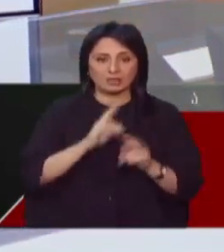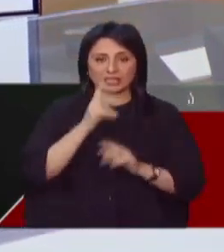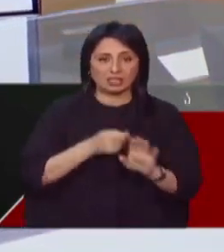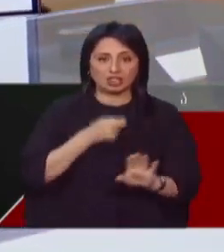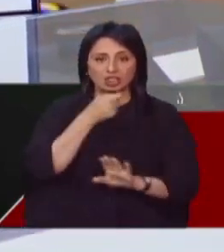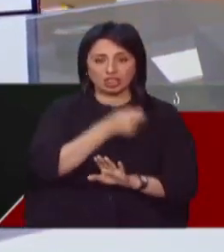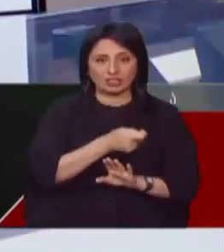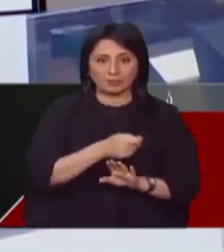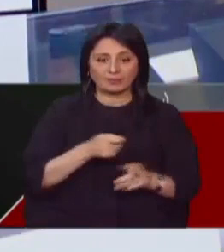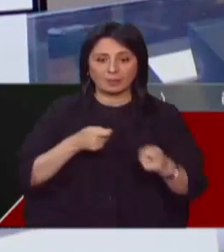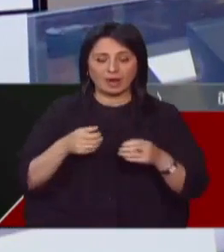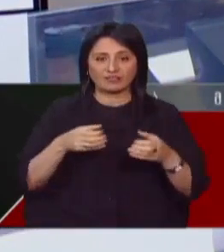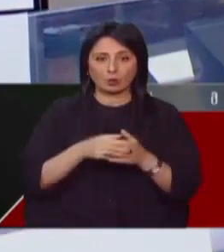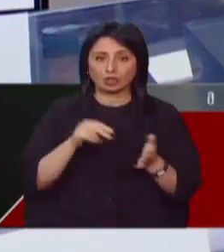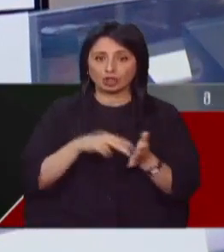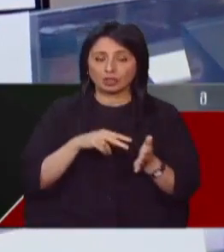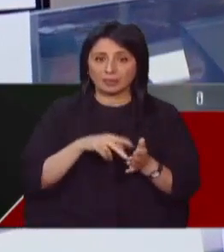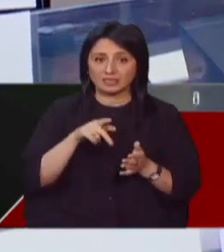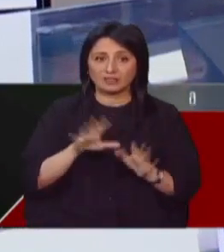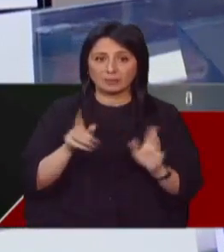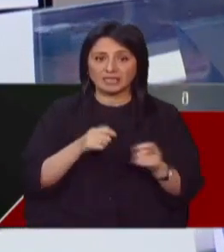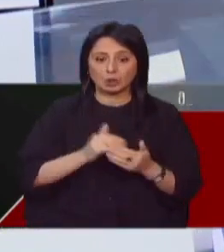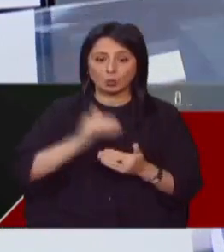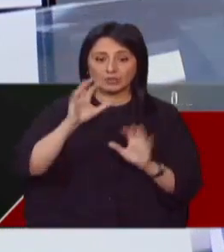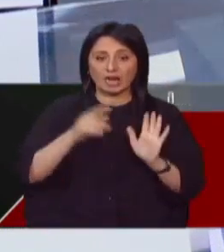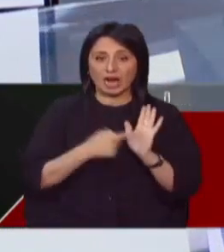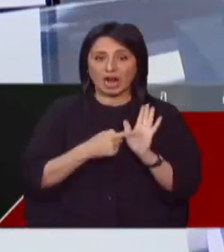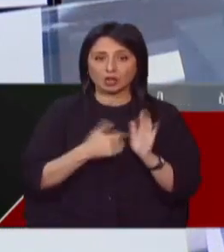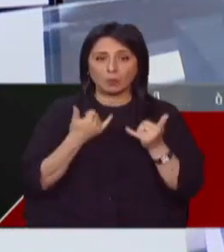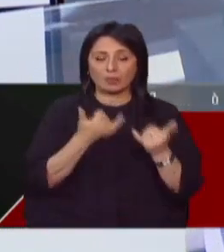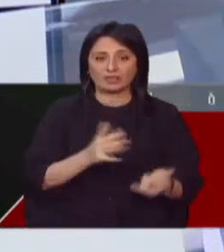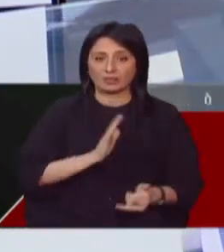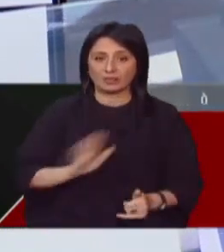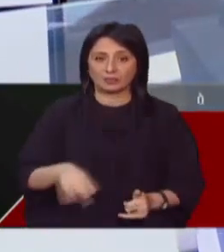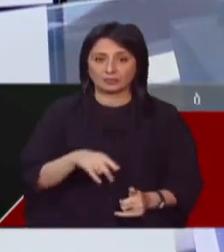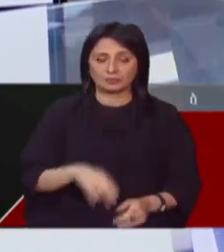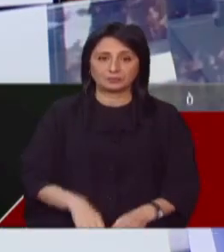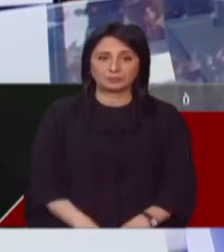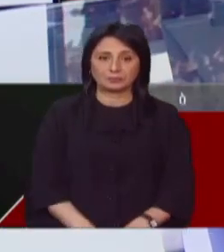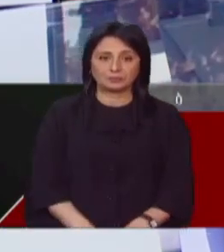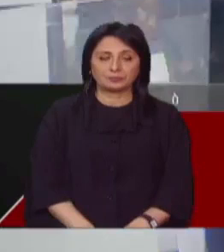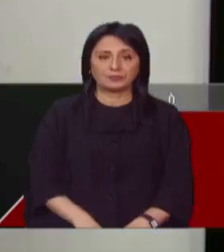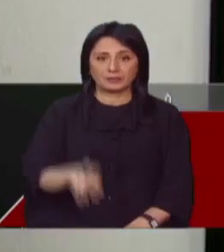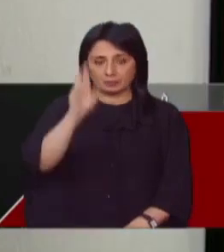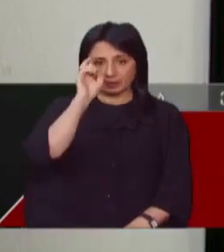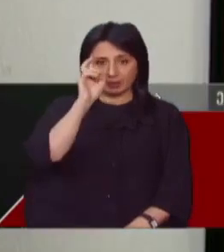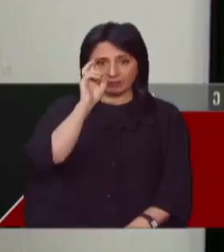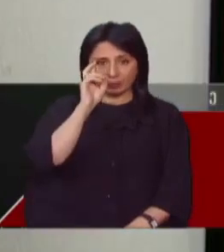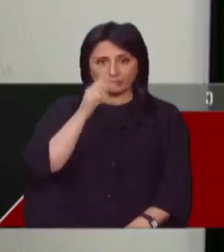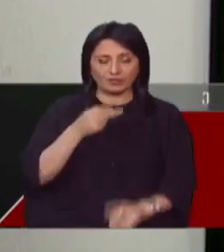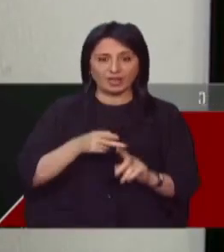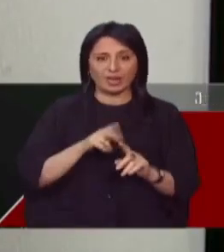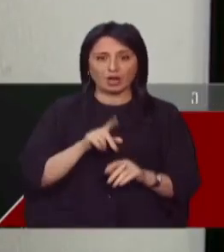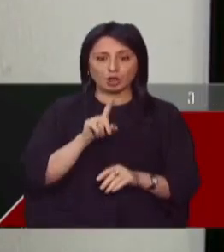სარჩელი შეიტანა. მართველი გუნდის შეფასებით კი პრეზიდენტი უზენაესი კანონის მიმართ უპატივცემულობას გამოხატავს. Თავრობა